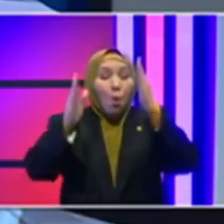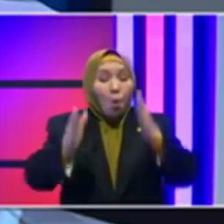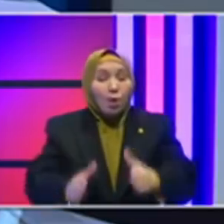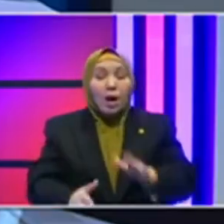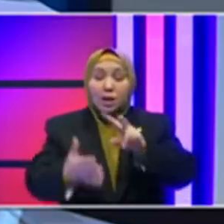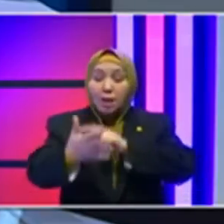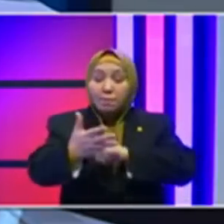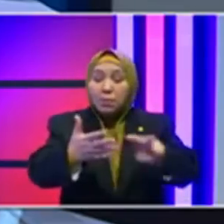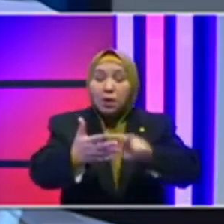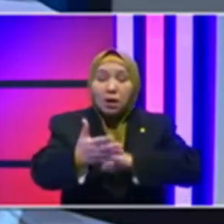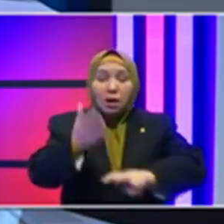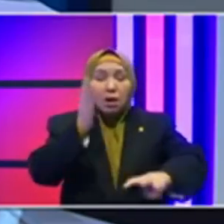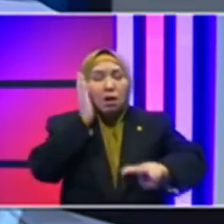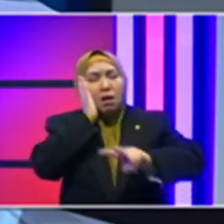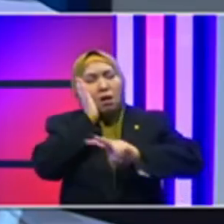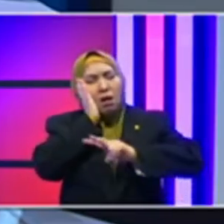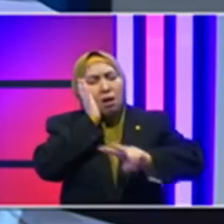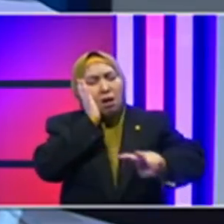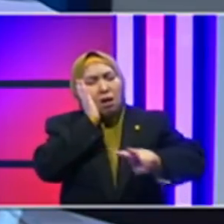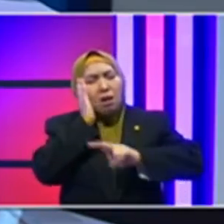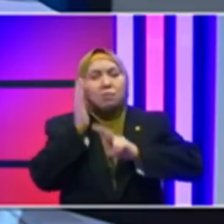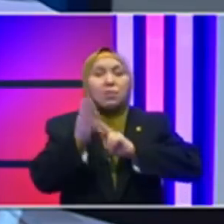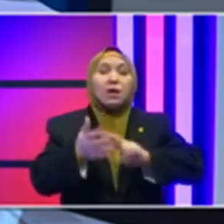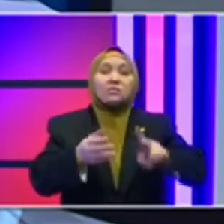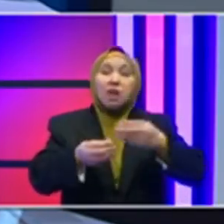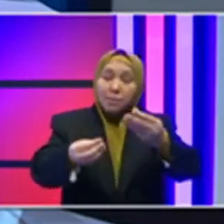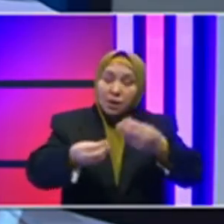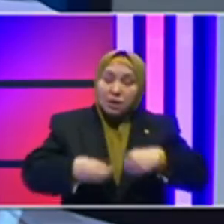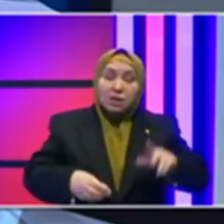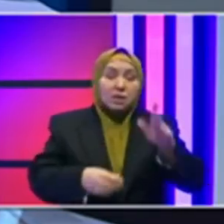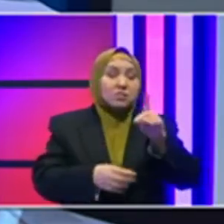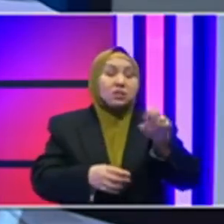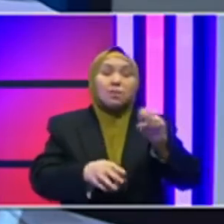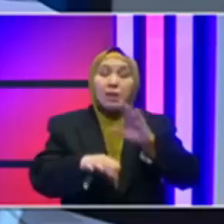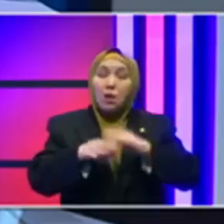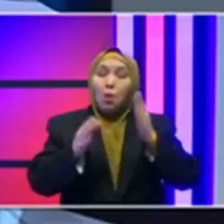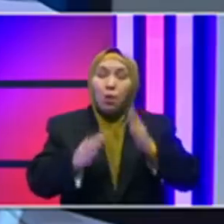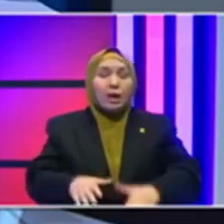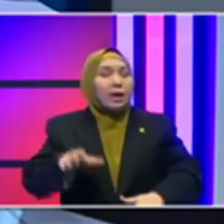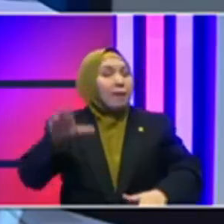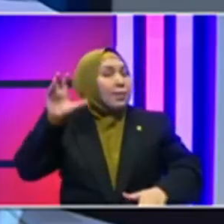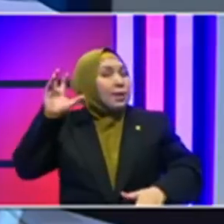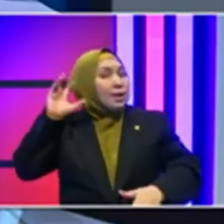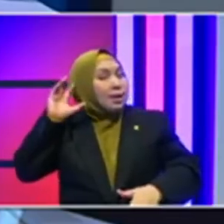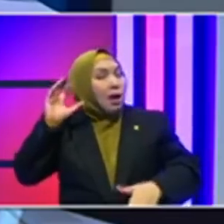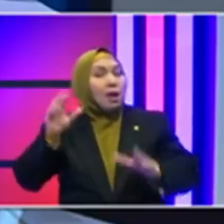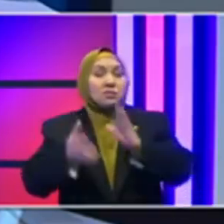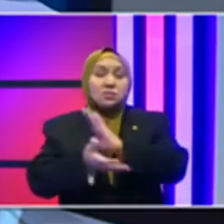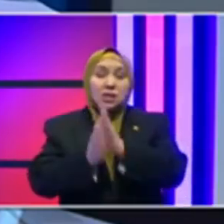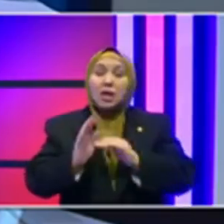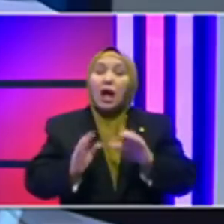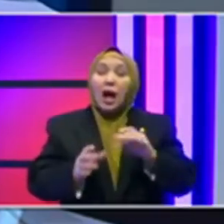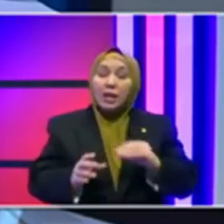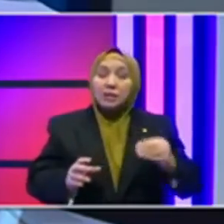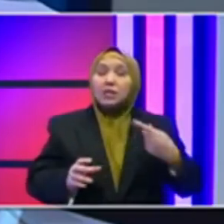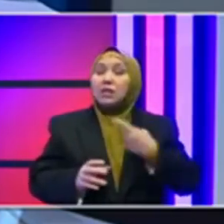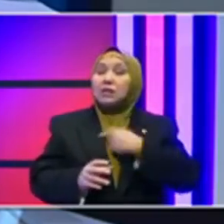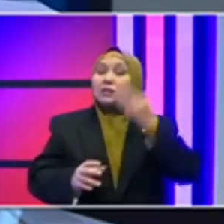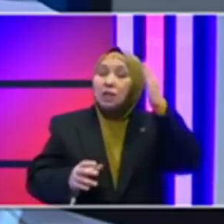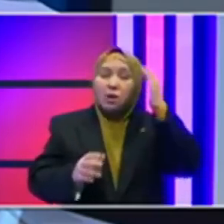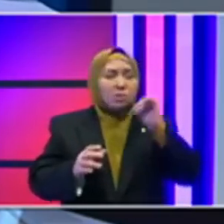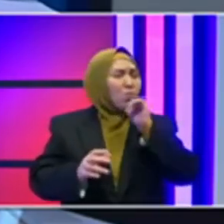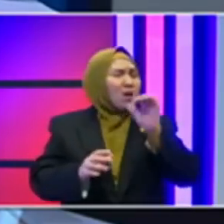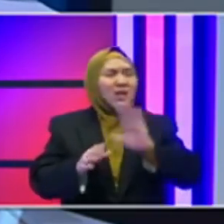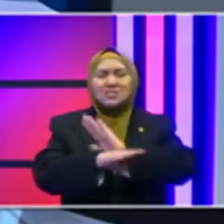membacanya dan juga boleh memberikan kesan kepada orang yang mendengarnya dan sebagaimana kita tahu bukanlah semua